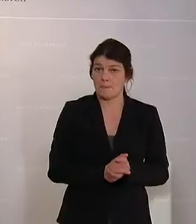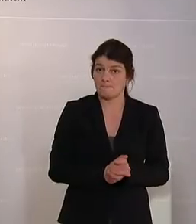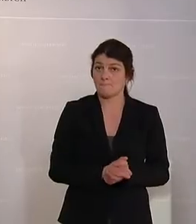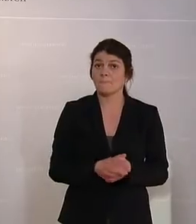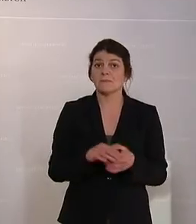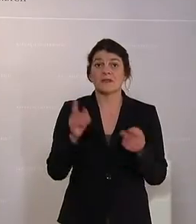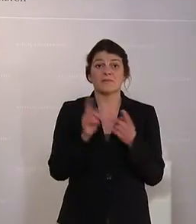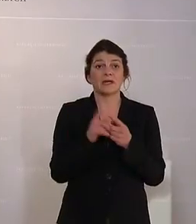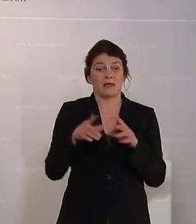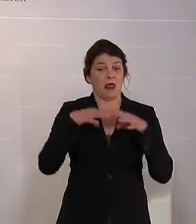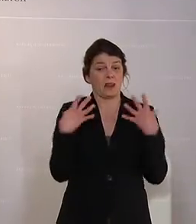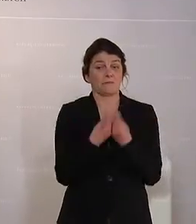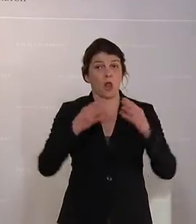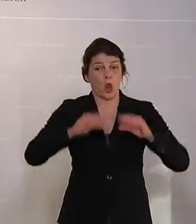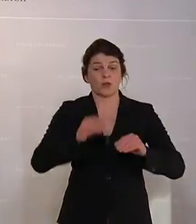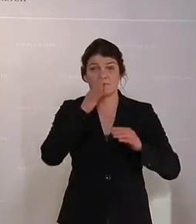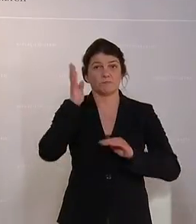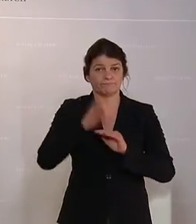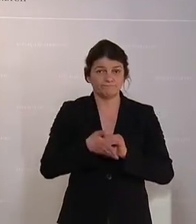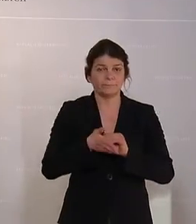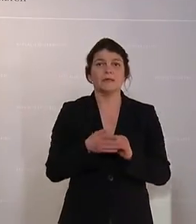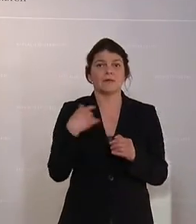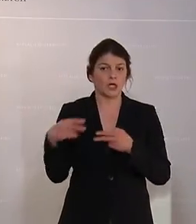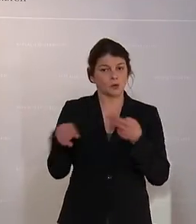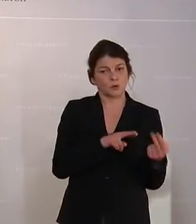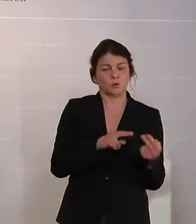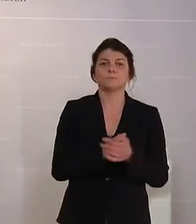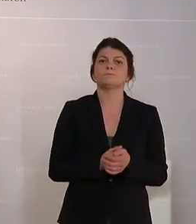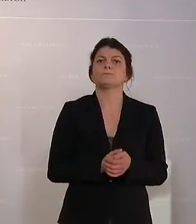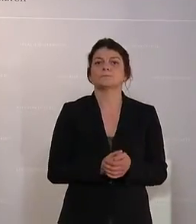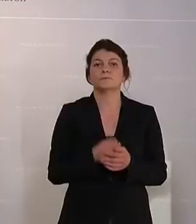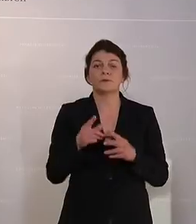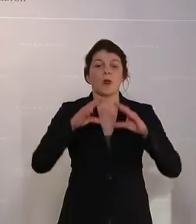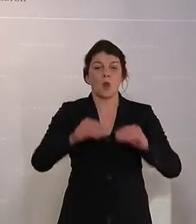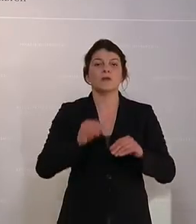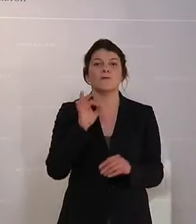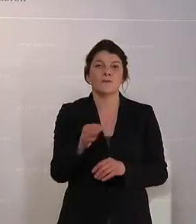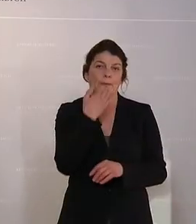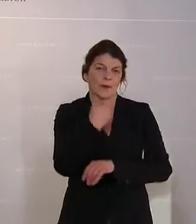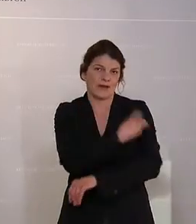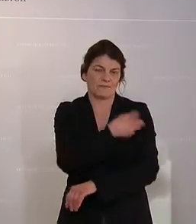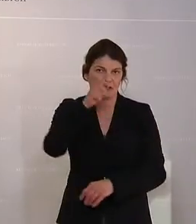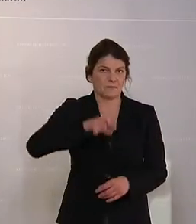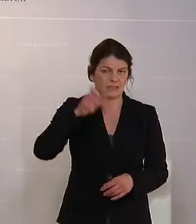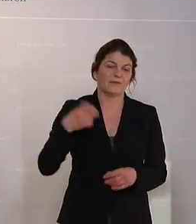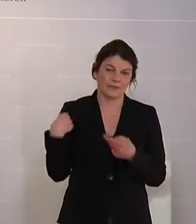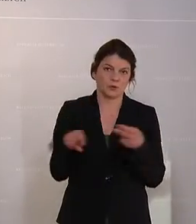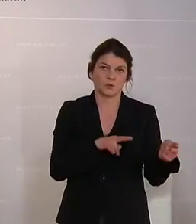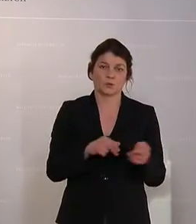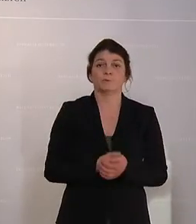Nach Ende dieses allgemeinen Lockdowns werden wir dann wieder zurück zum Lockdown für ungeimpfte Personen kehren.